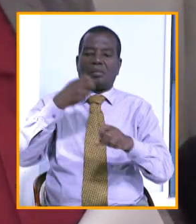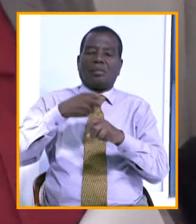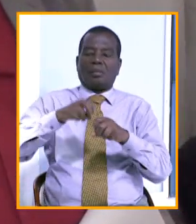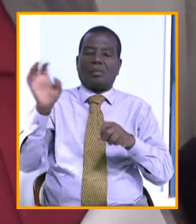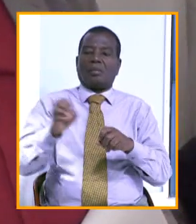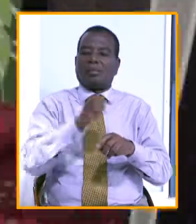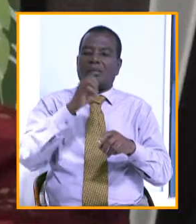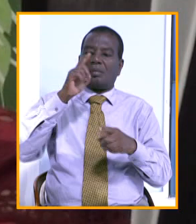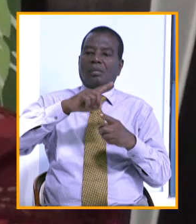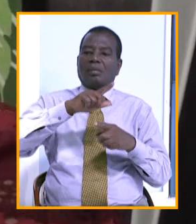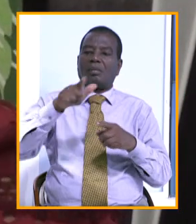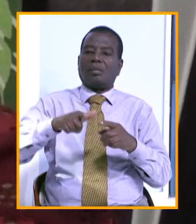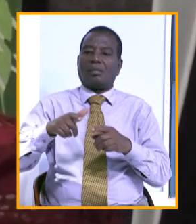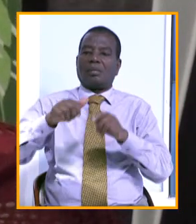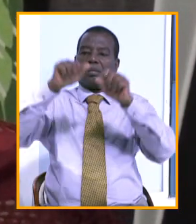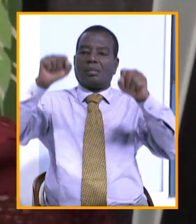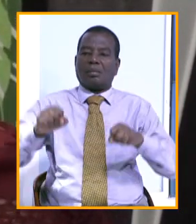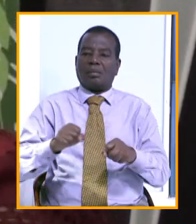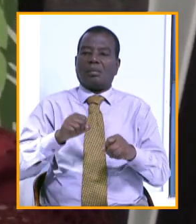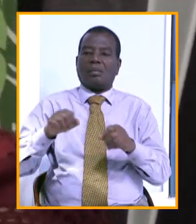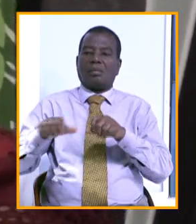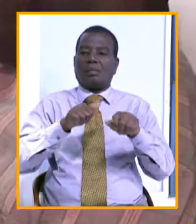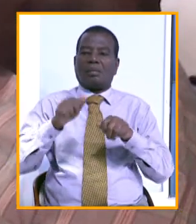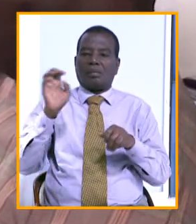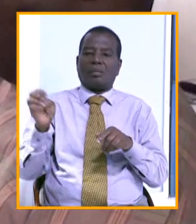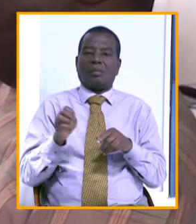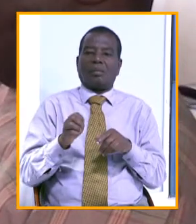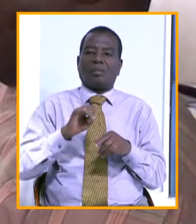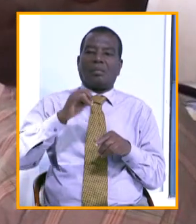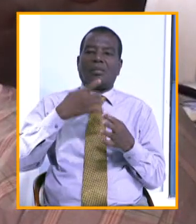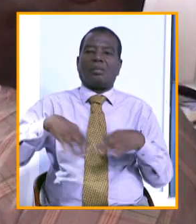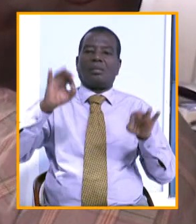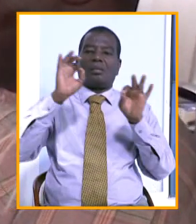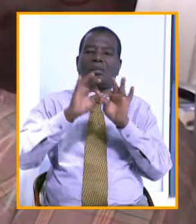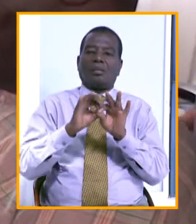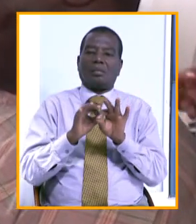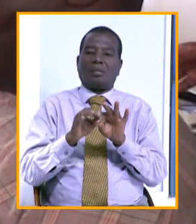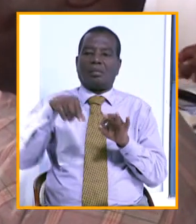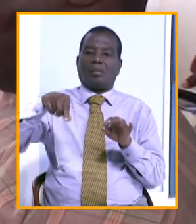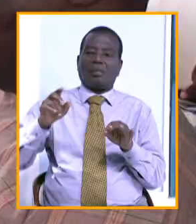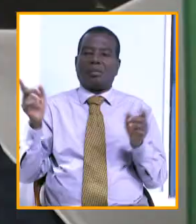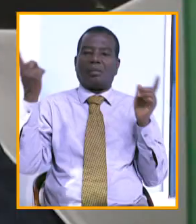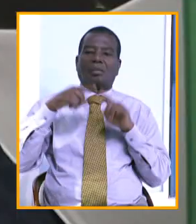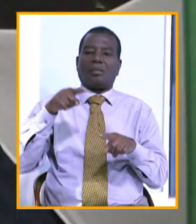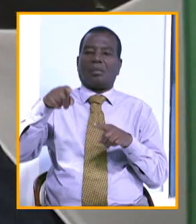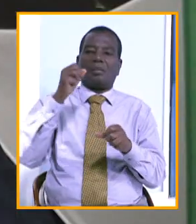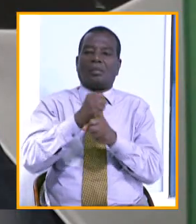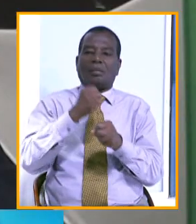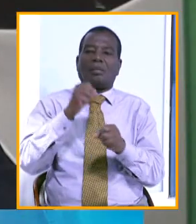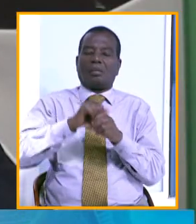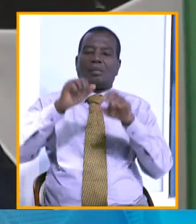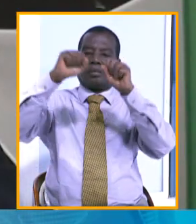qui minent leur secteur, fragilisant les activités. Il est important que lorsque tu travailles dans un